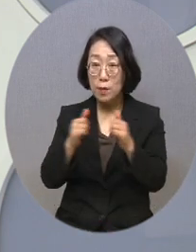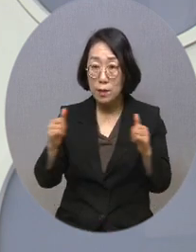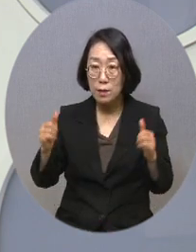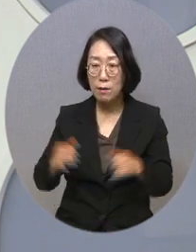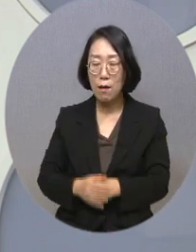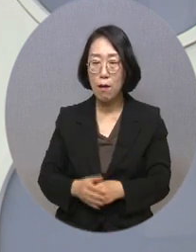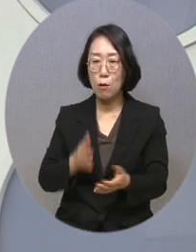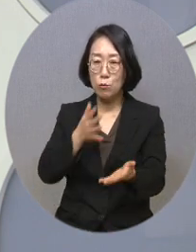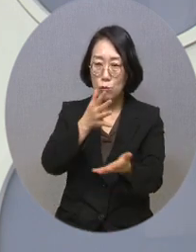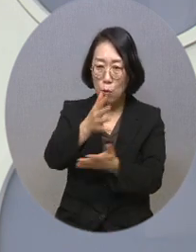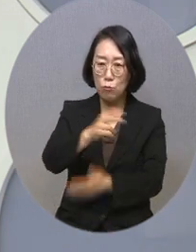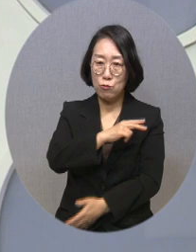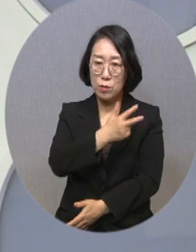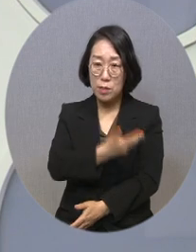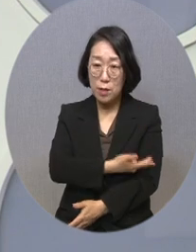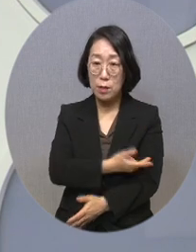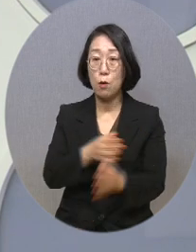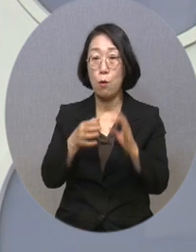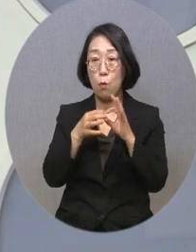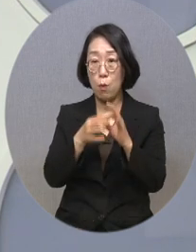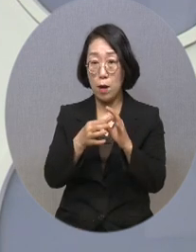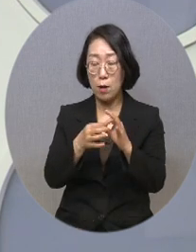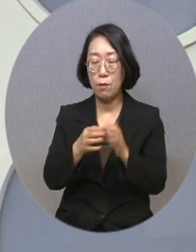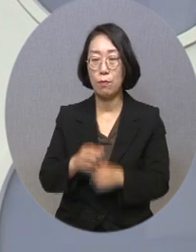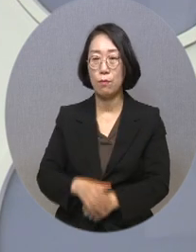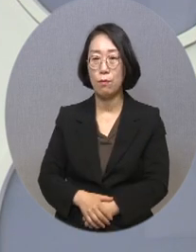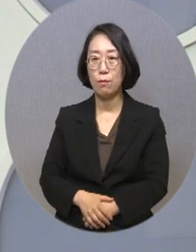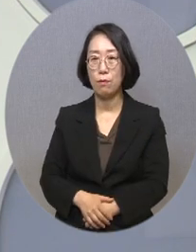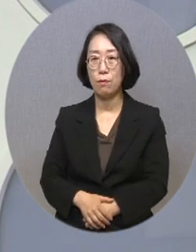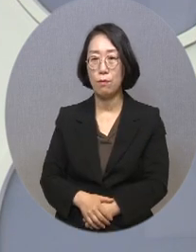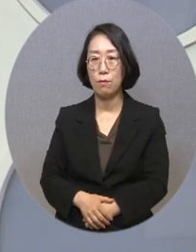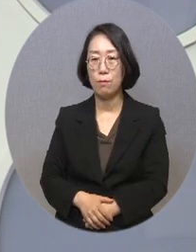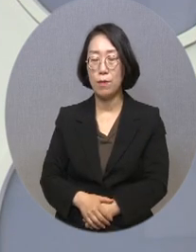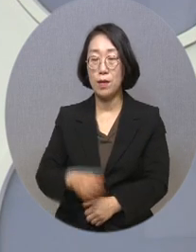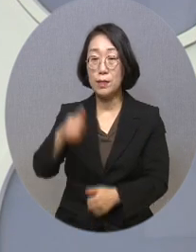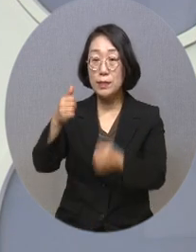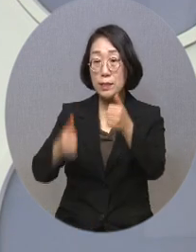전문 자격사 제도의 특징인